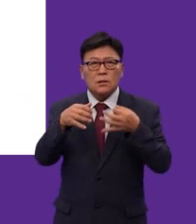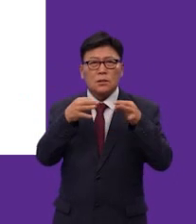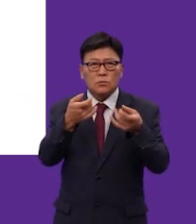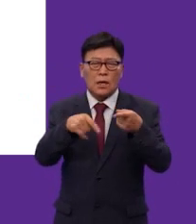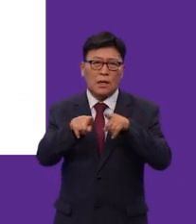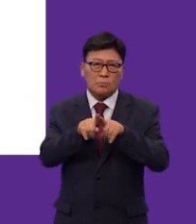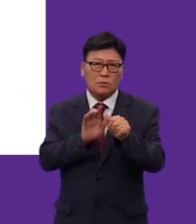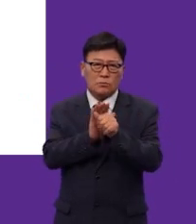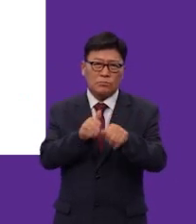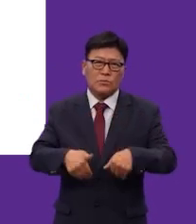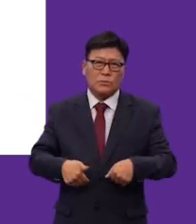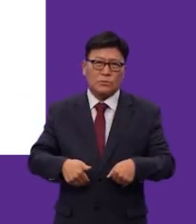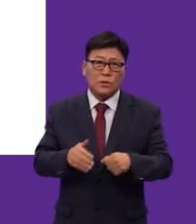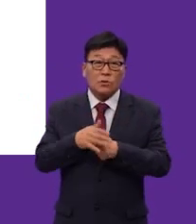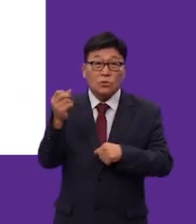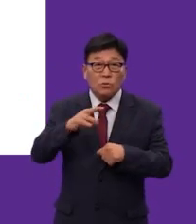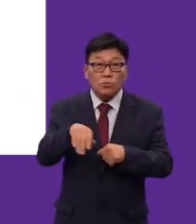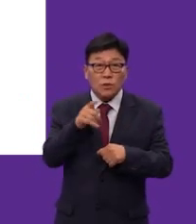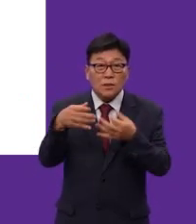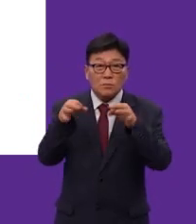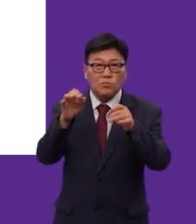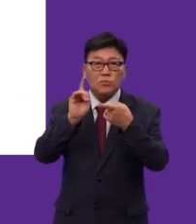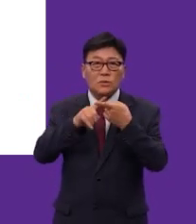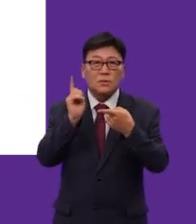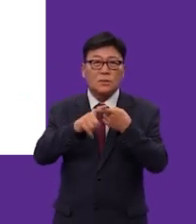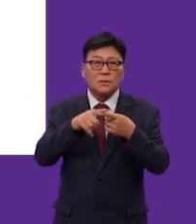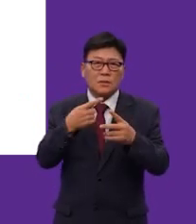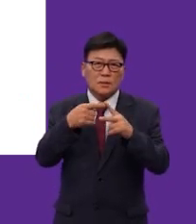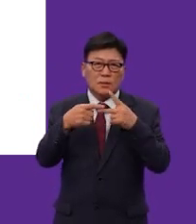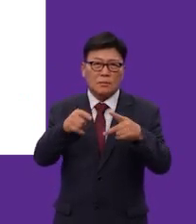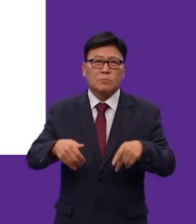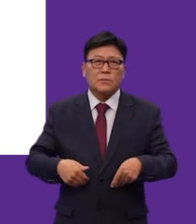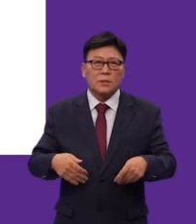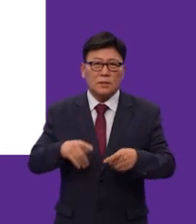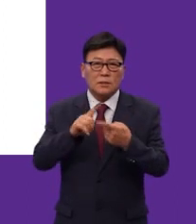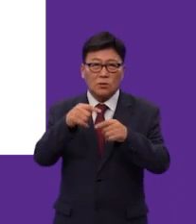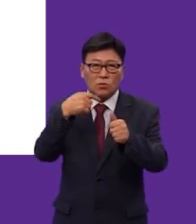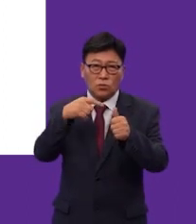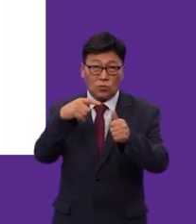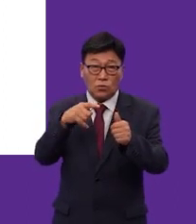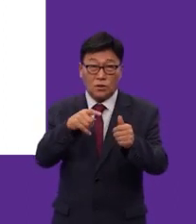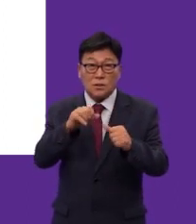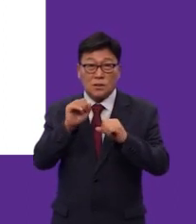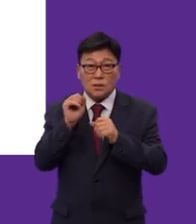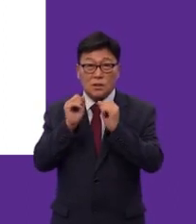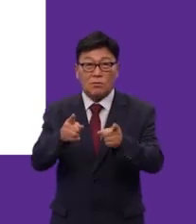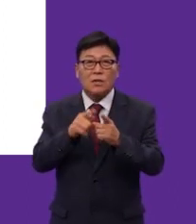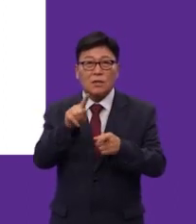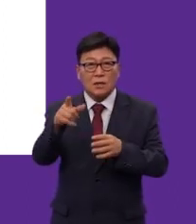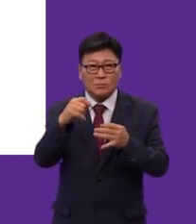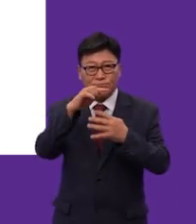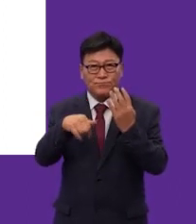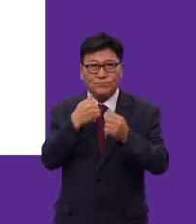금융이 함께 필요하다, 그리고 우리가 금융에 대한 이해도가 필요하다라는 것을 교육을 토대로 그런 프로세스를 좀